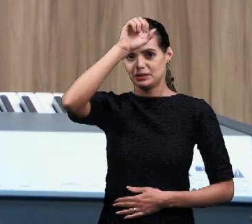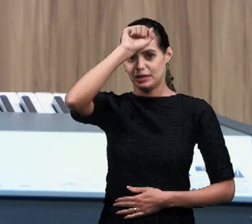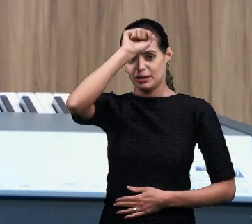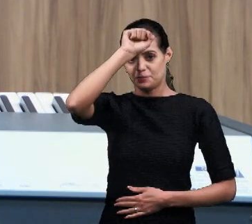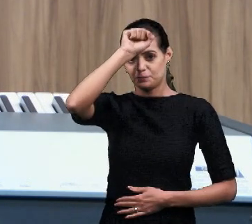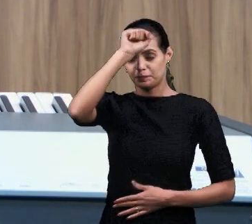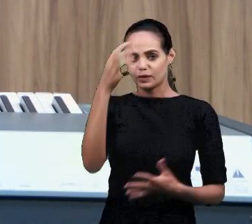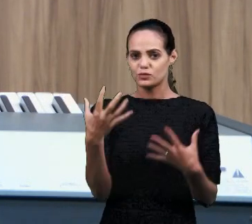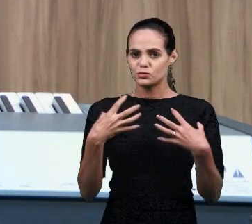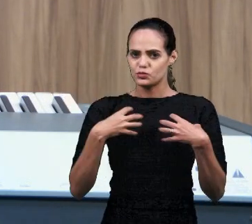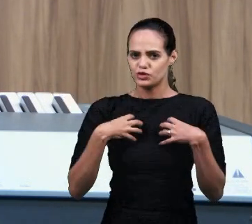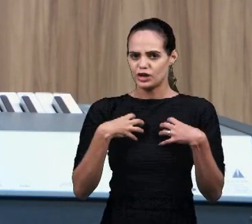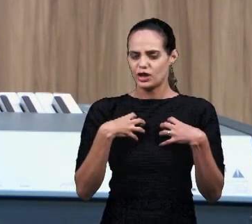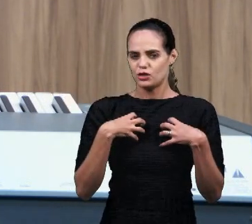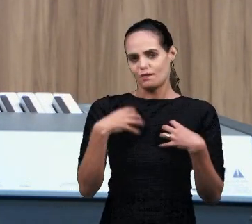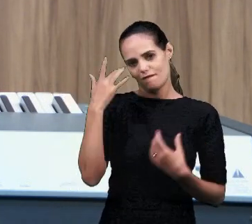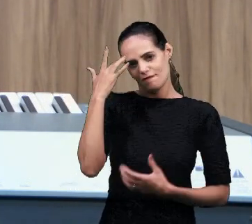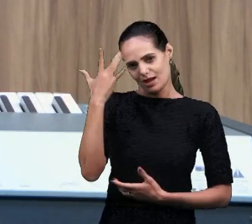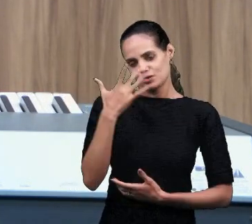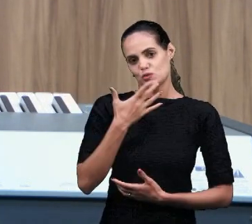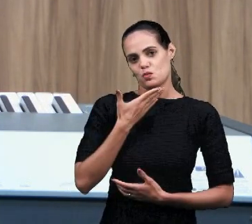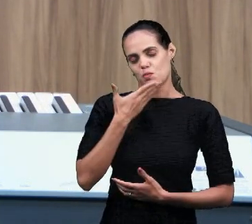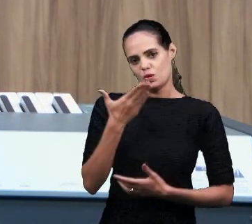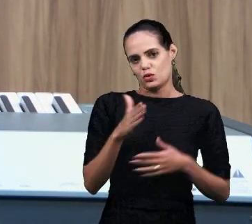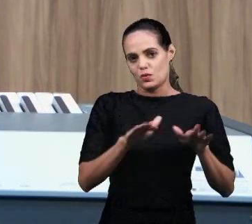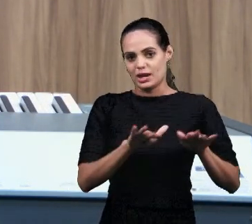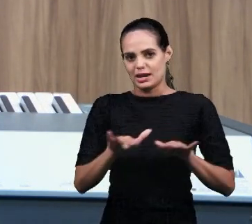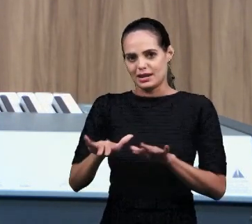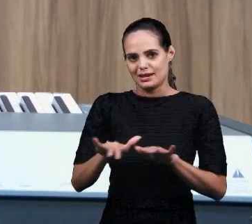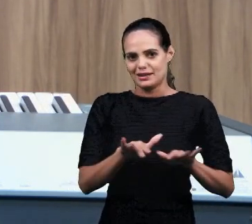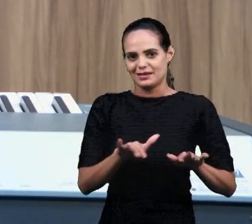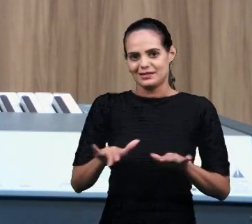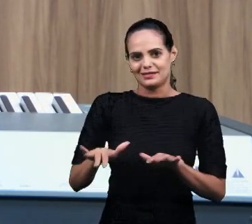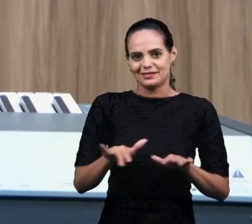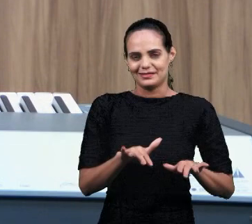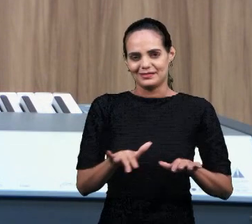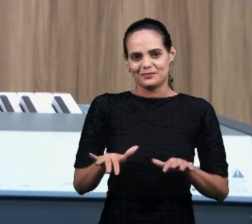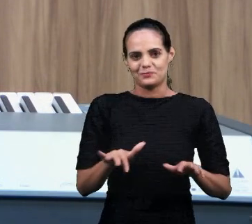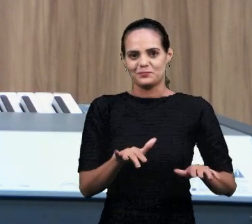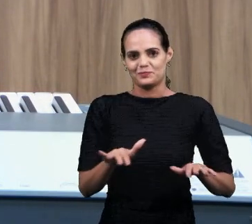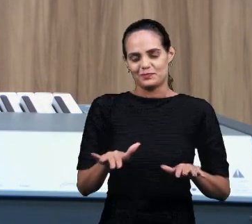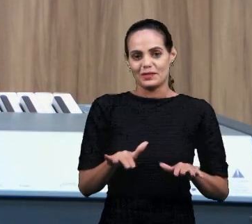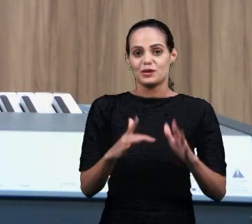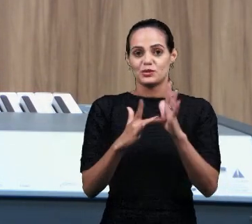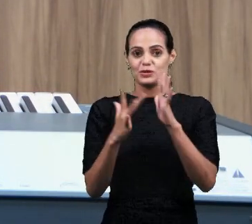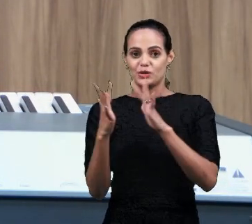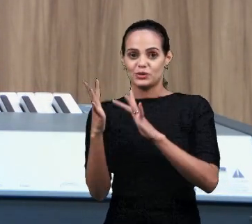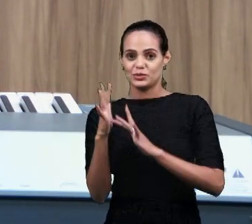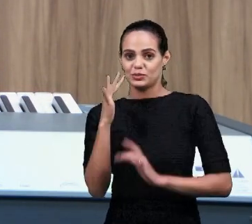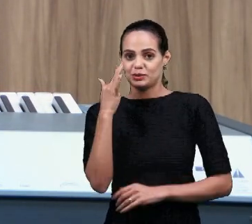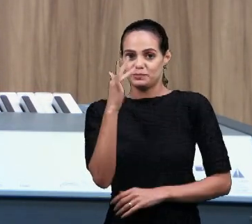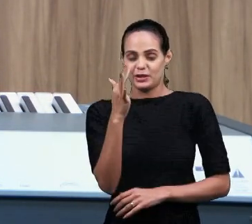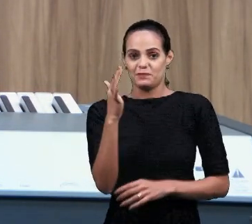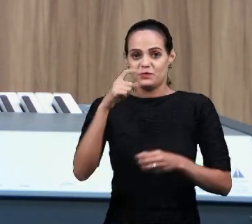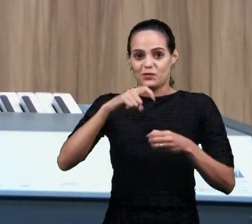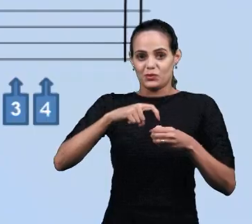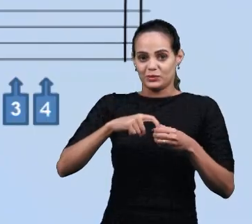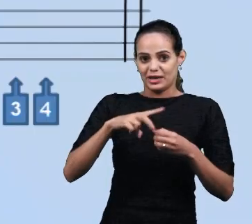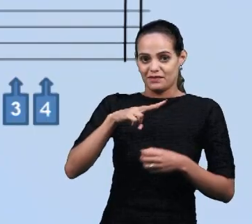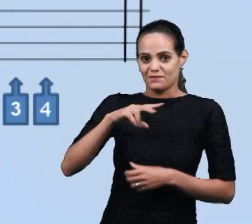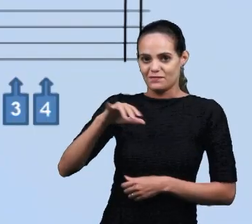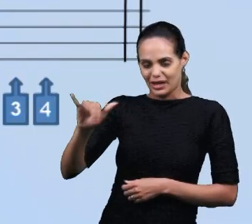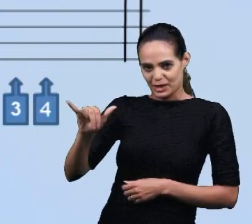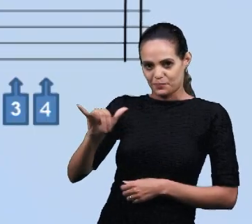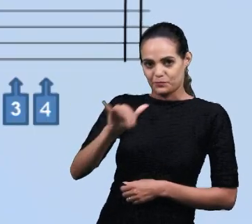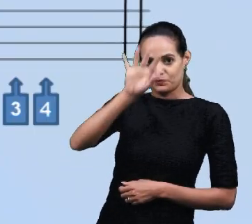instruments piano et teclado de la longe Maranatha, Jésus bientôt viendra. Nous allons connaître la partition.